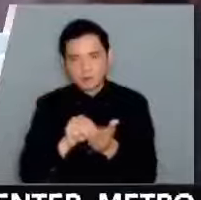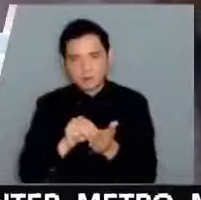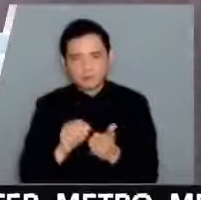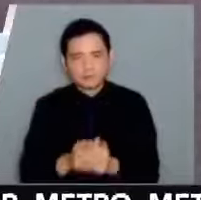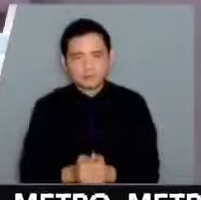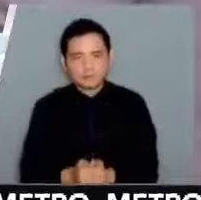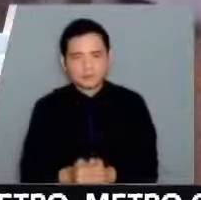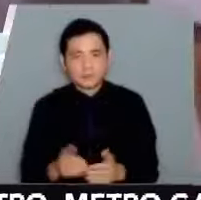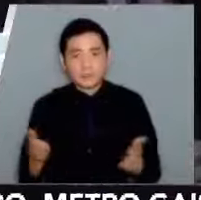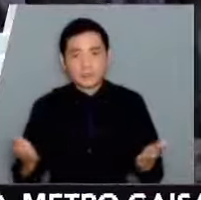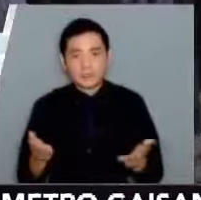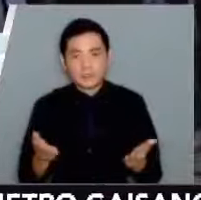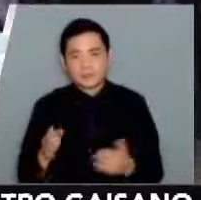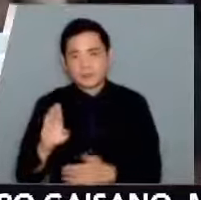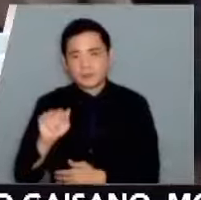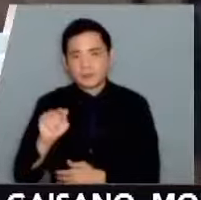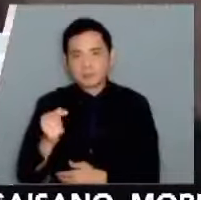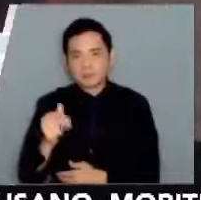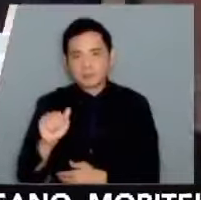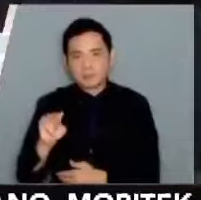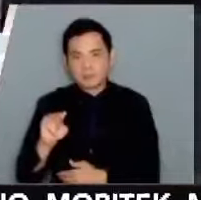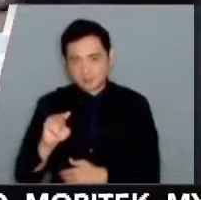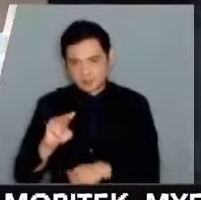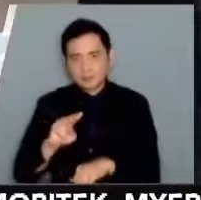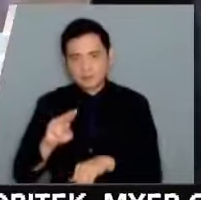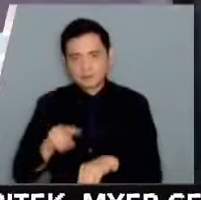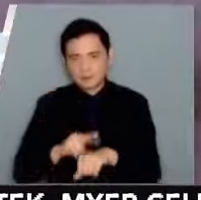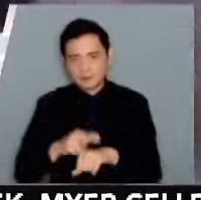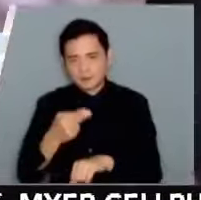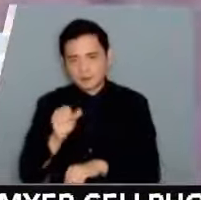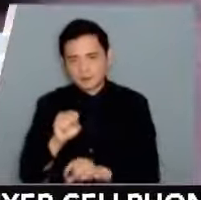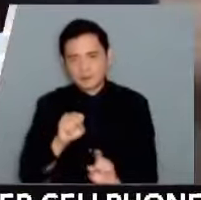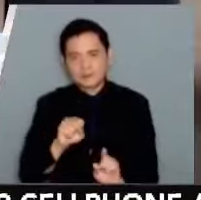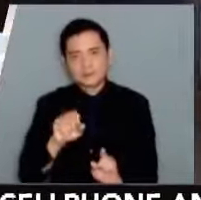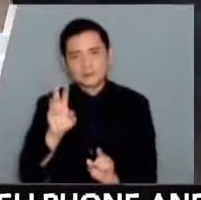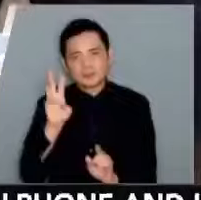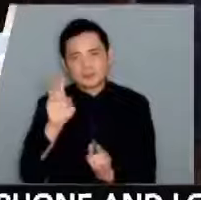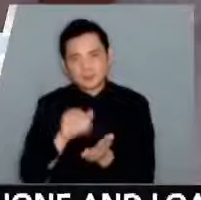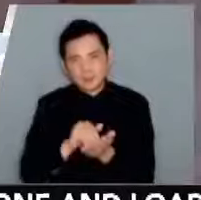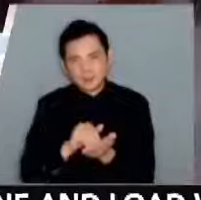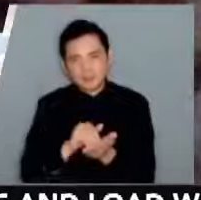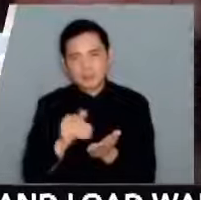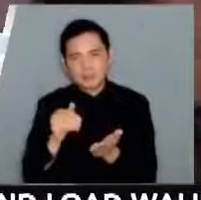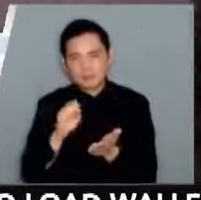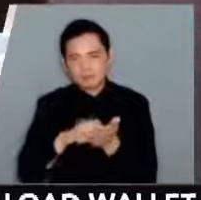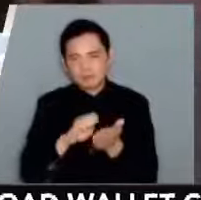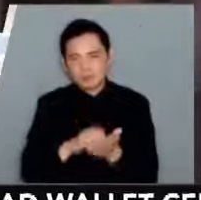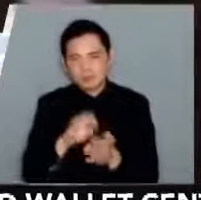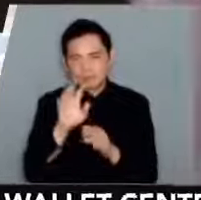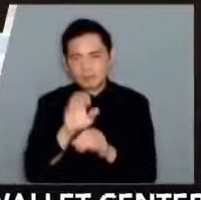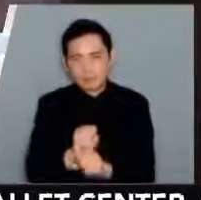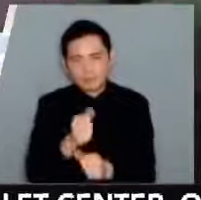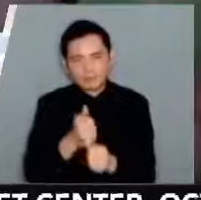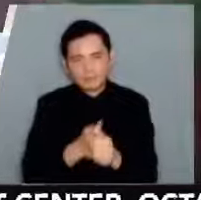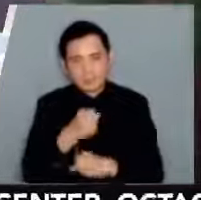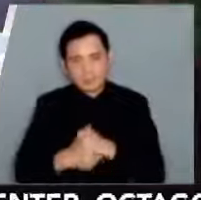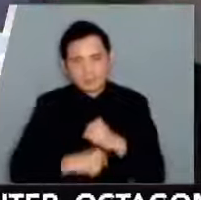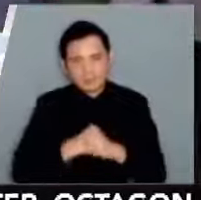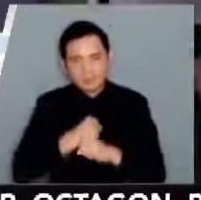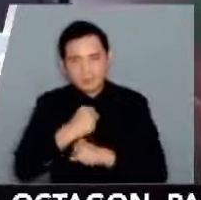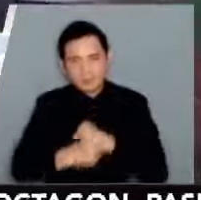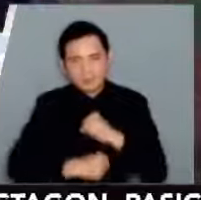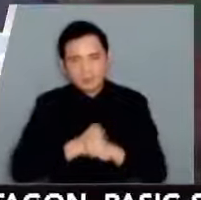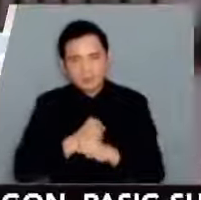School, halos 16,000 ang enrollees ngayong school year. Mas mababa na yan kumpara noong mga nakarang taon dahil ngayong school year ay wala po silang grade